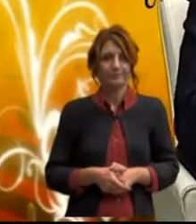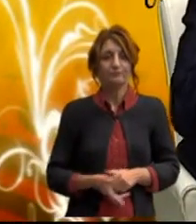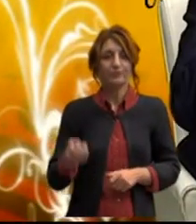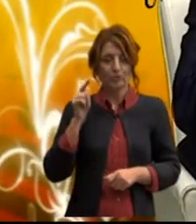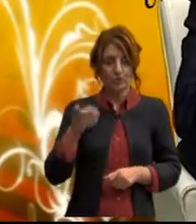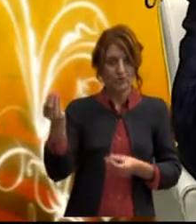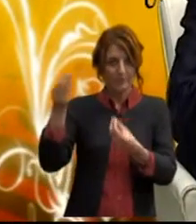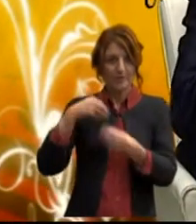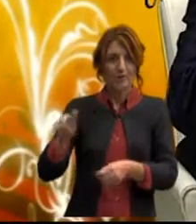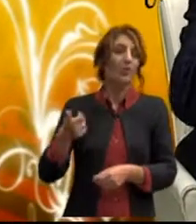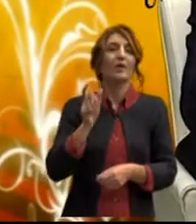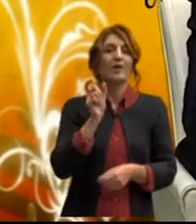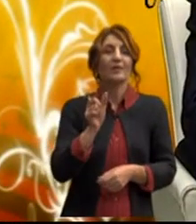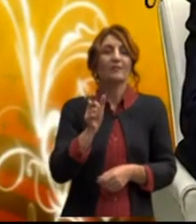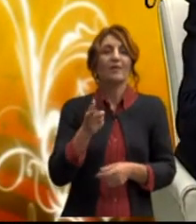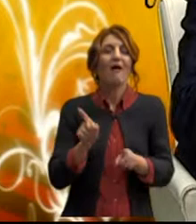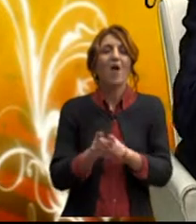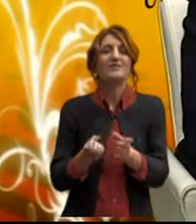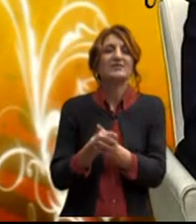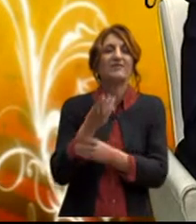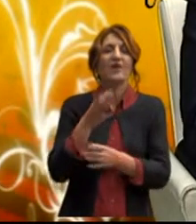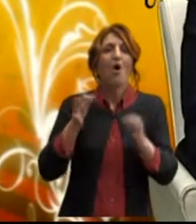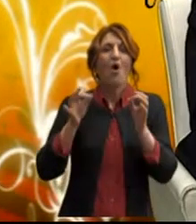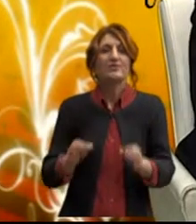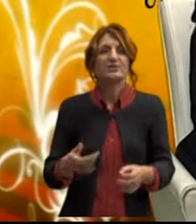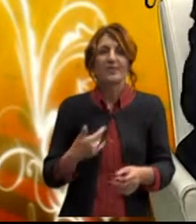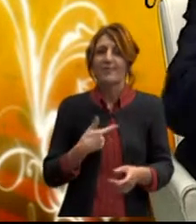riječ. Stvara se osjećaj nesigurnosti. A osjećaj